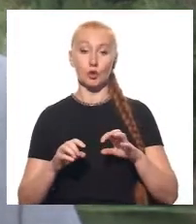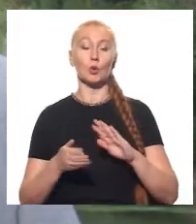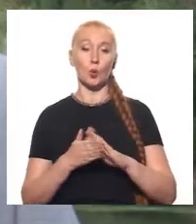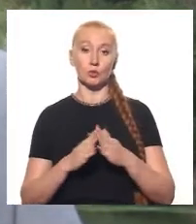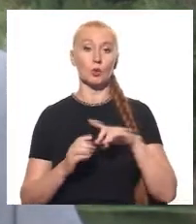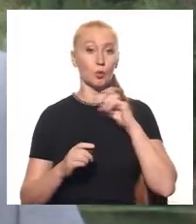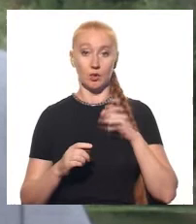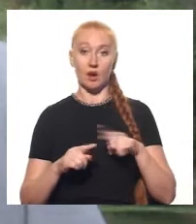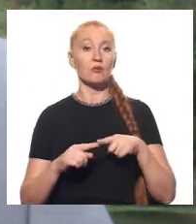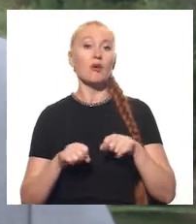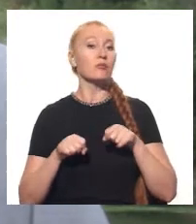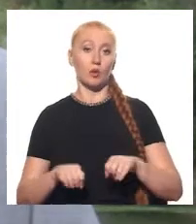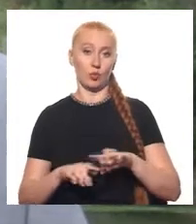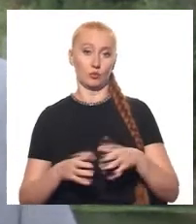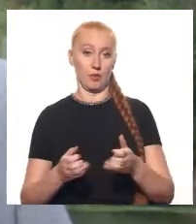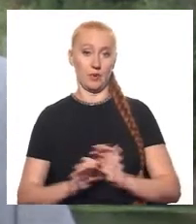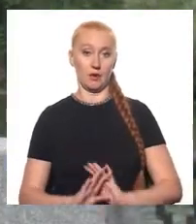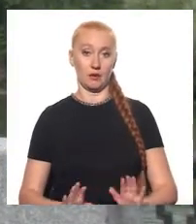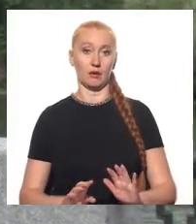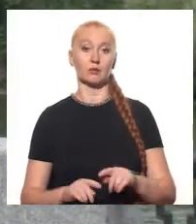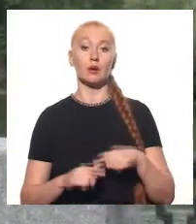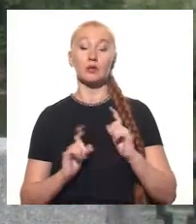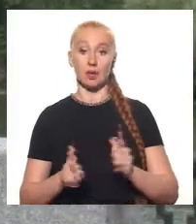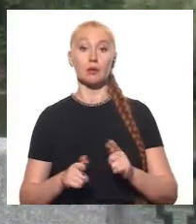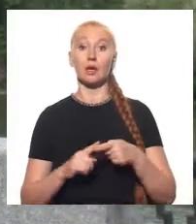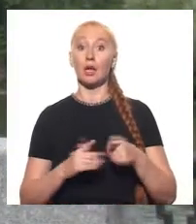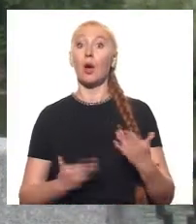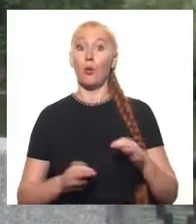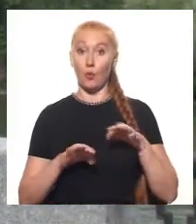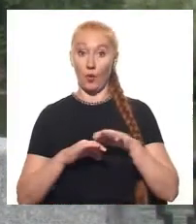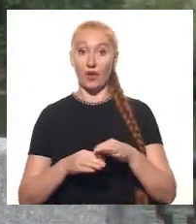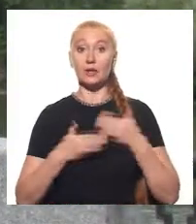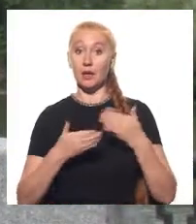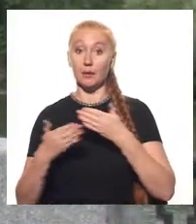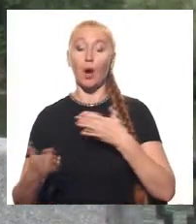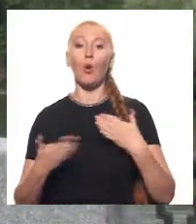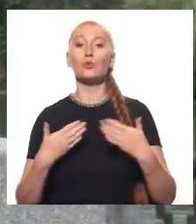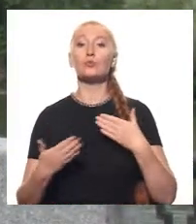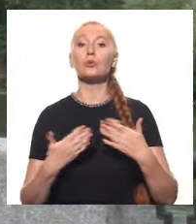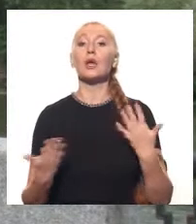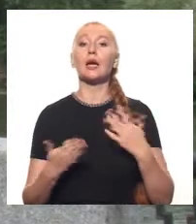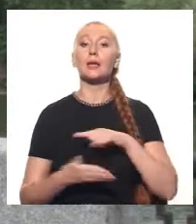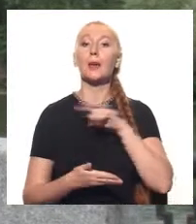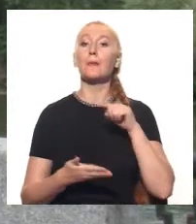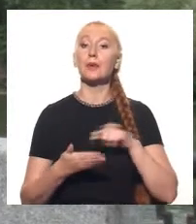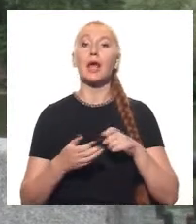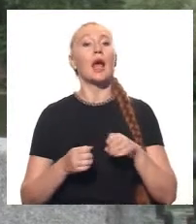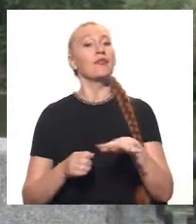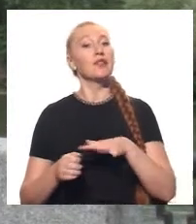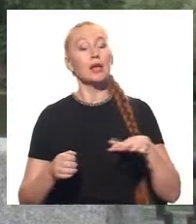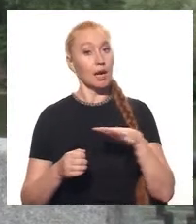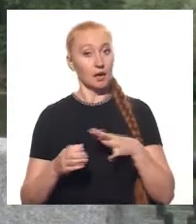устрій України, вони ні в коєму разі не можуть бути прийнятними. Якщо ми говоримо про проведення референдуму, який стосується, наприклад, якихось